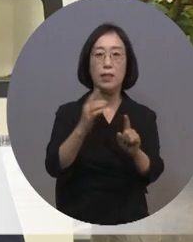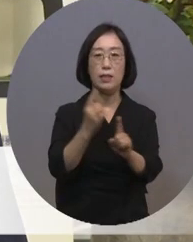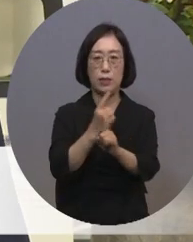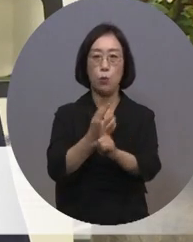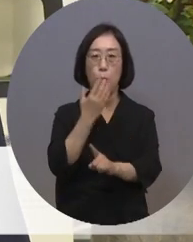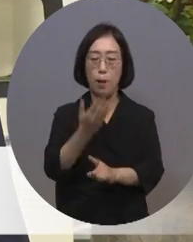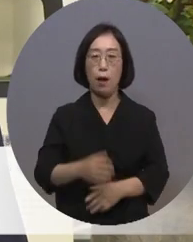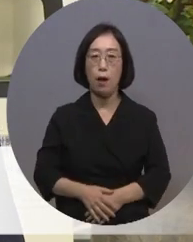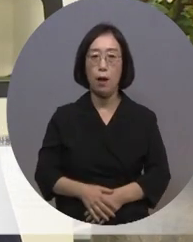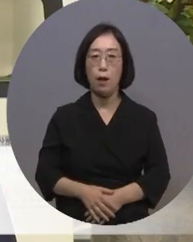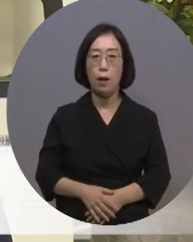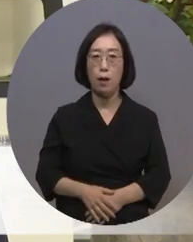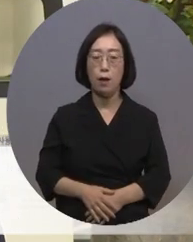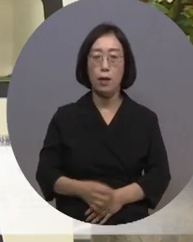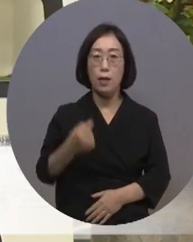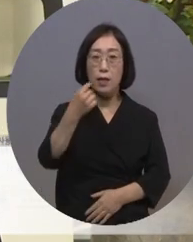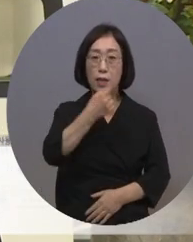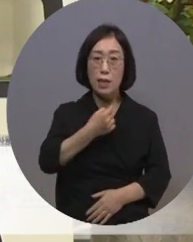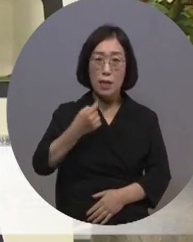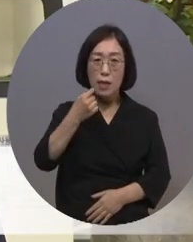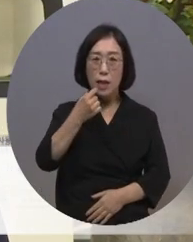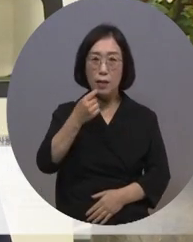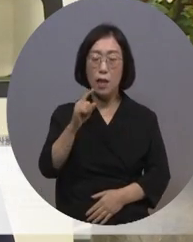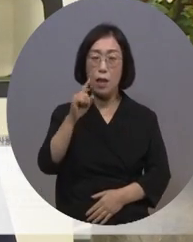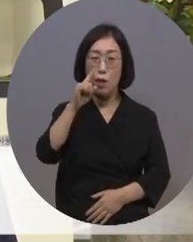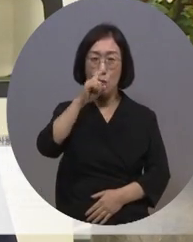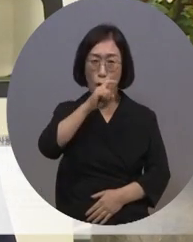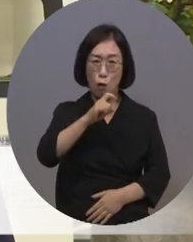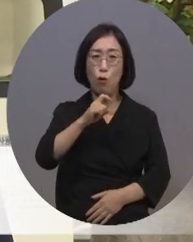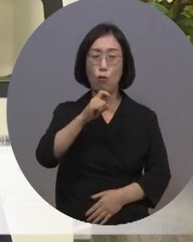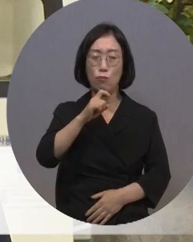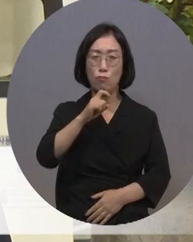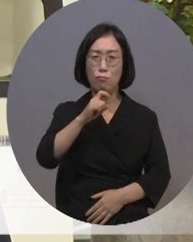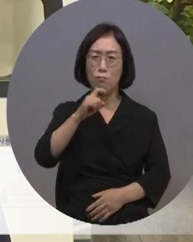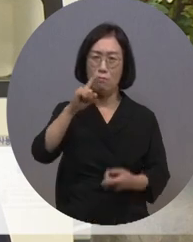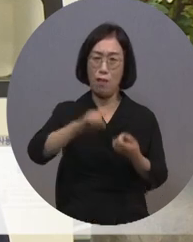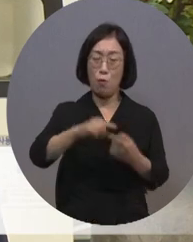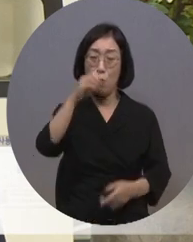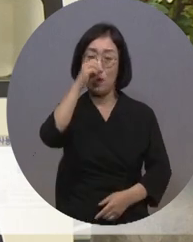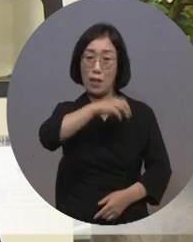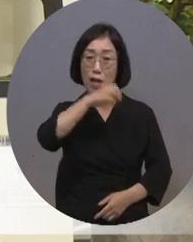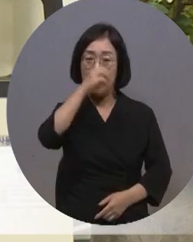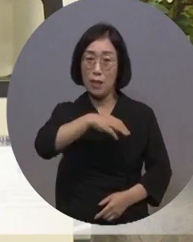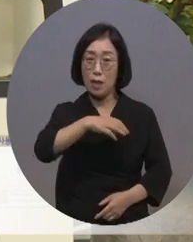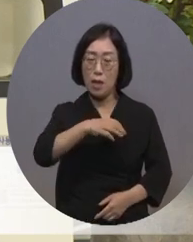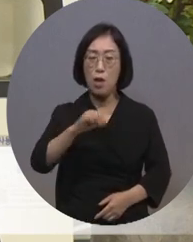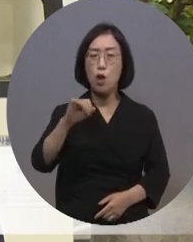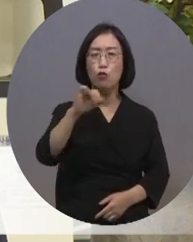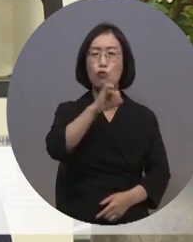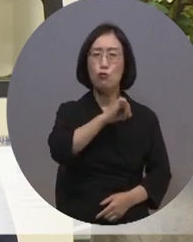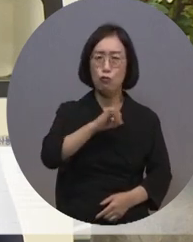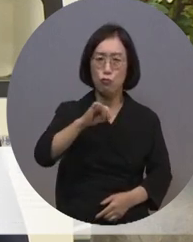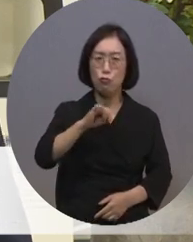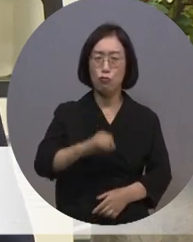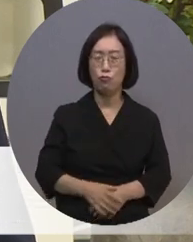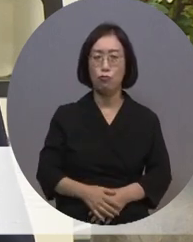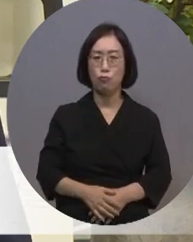구강 내에 그 불결한 상태가 지속이 되면은 구강 내에 있는 세균들이